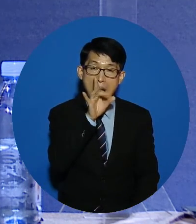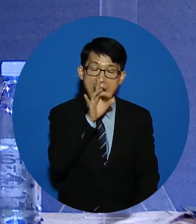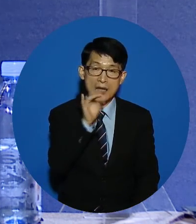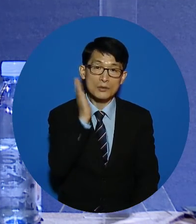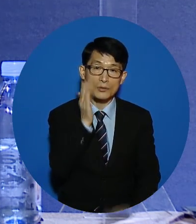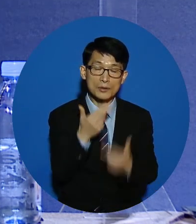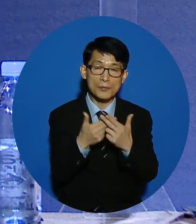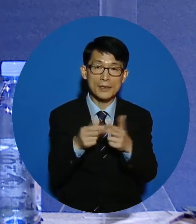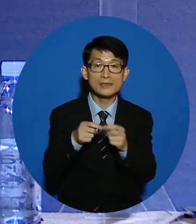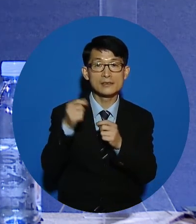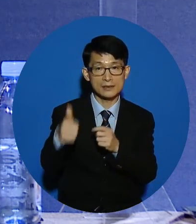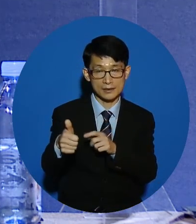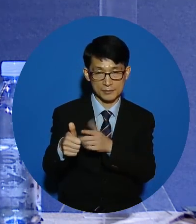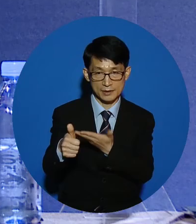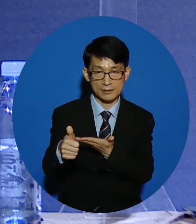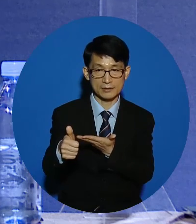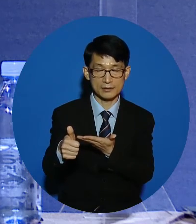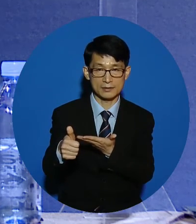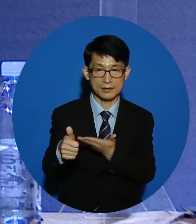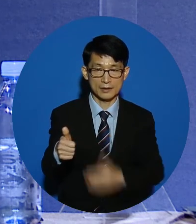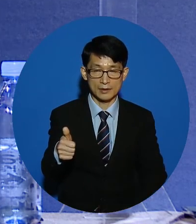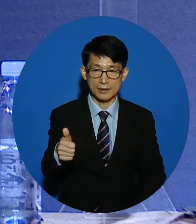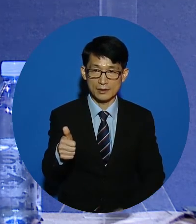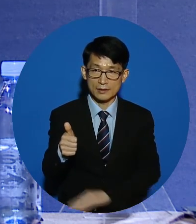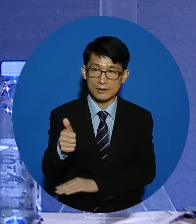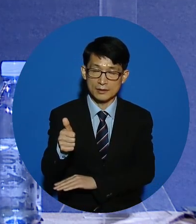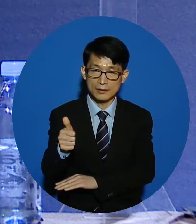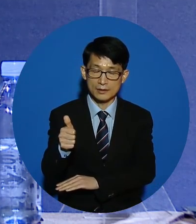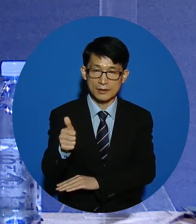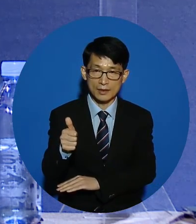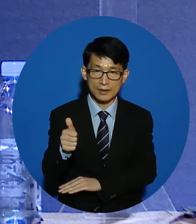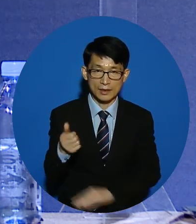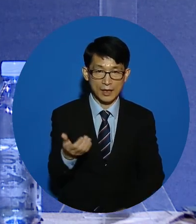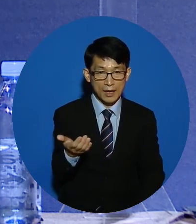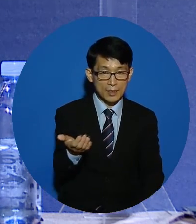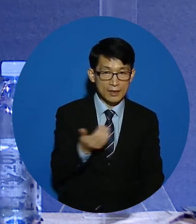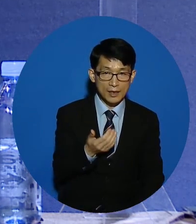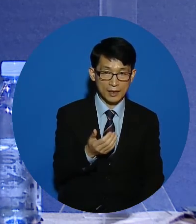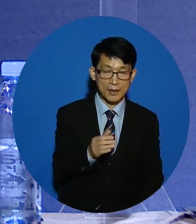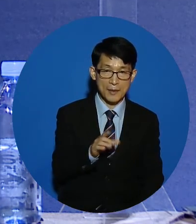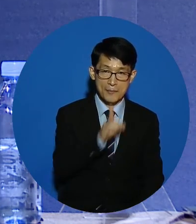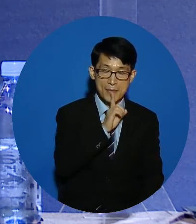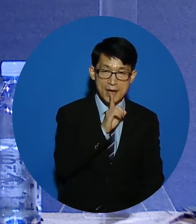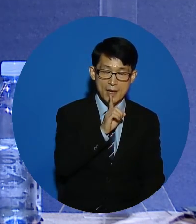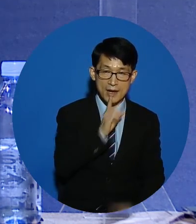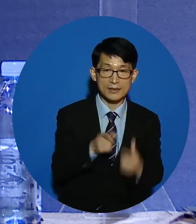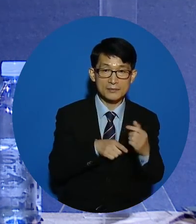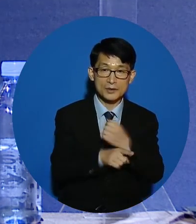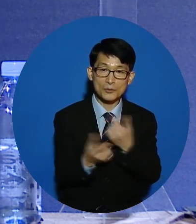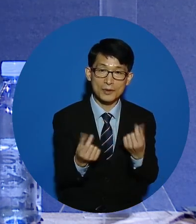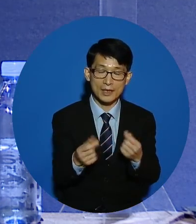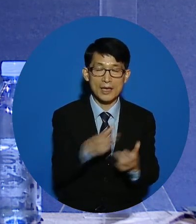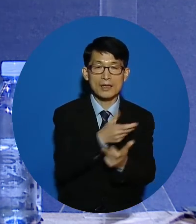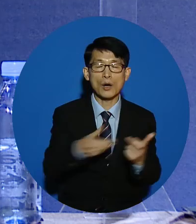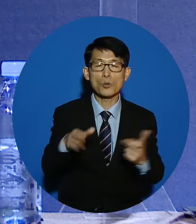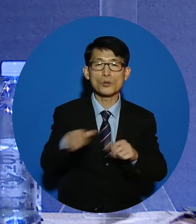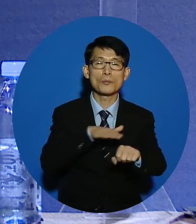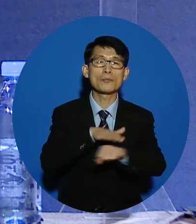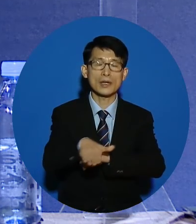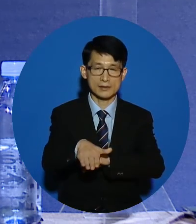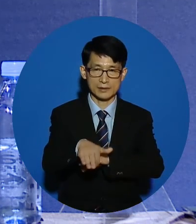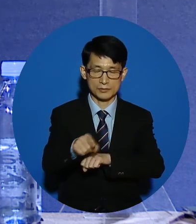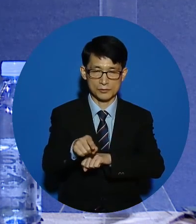넓은 마찬가지네요. 그러니까 같은 말씀을 하셨어요. 박재용 관장님도 아까 강원도형을 제안해